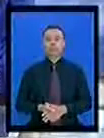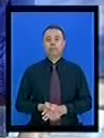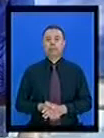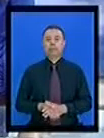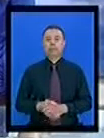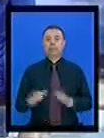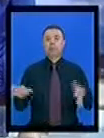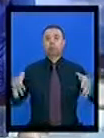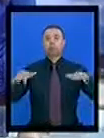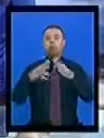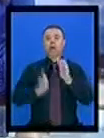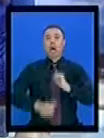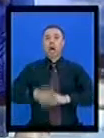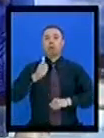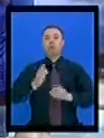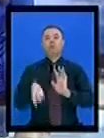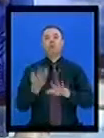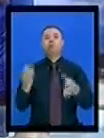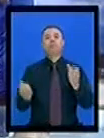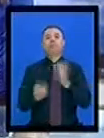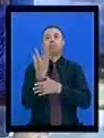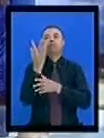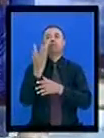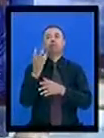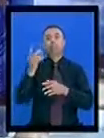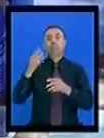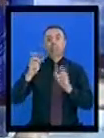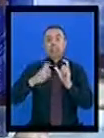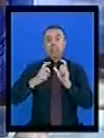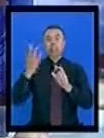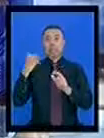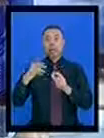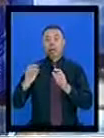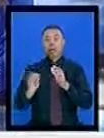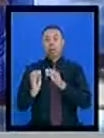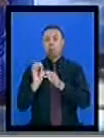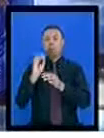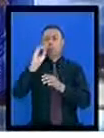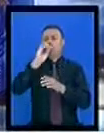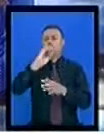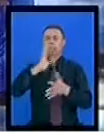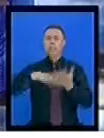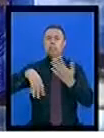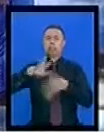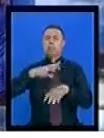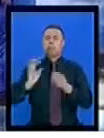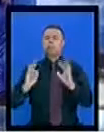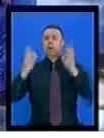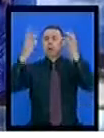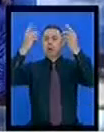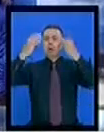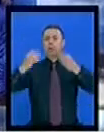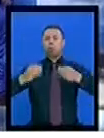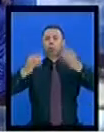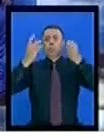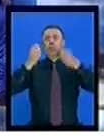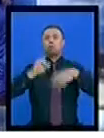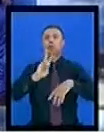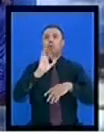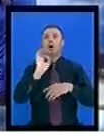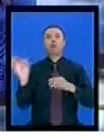Pemirsa, Gunung Agung Bali kembali mengalami erupsi pada Senin kemarin. Asap bercampur abu vulkanik berhembus setinggi 2.000 hingga 2.500